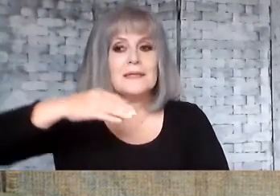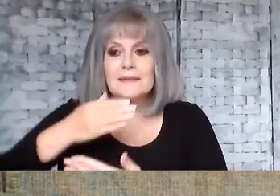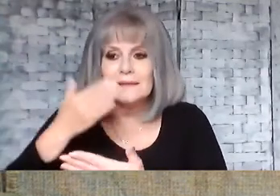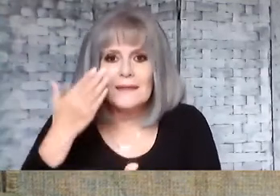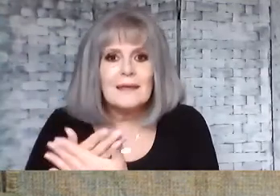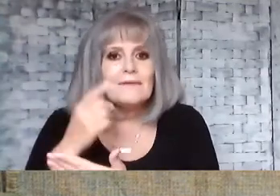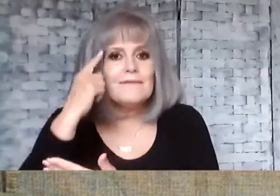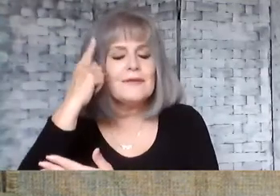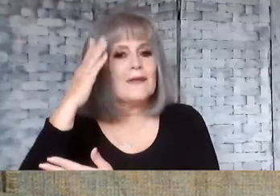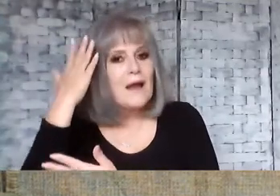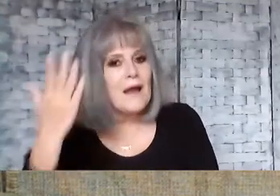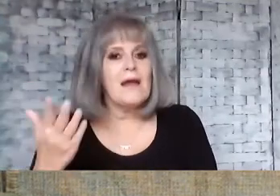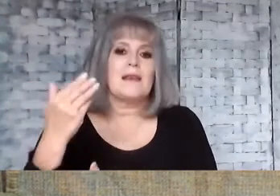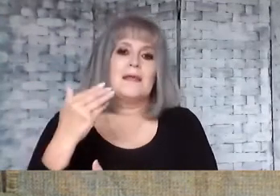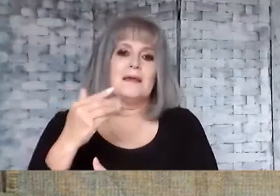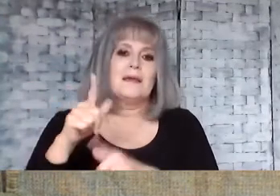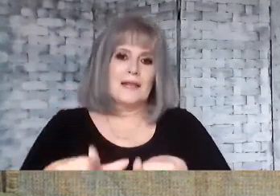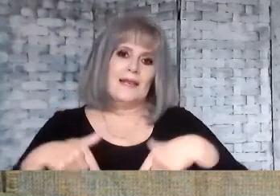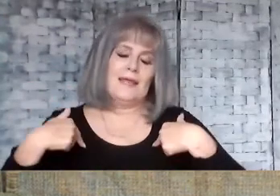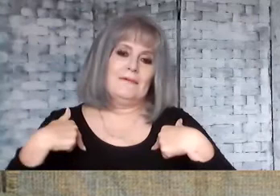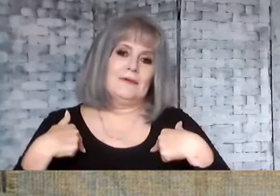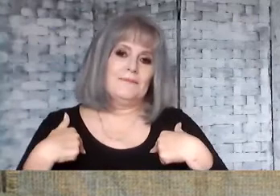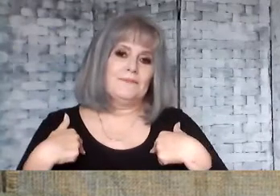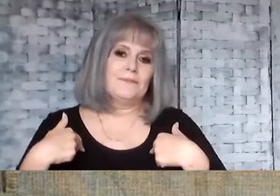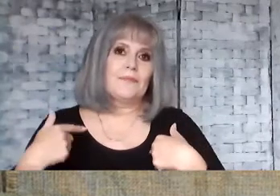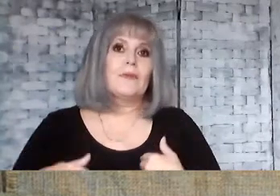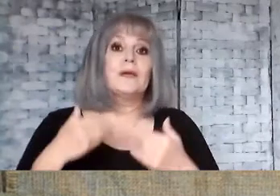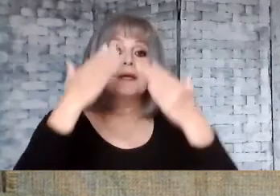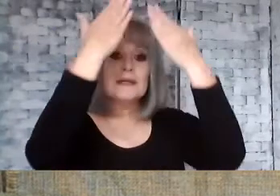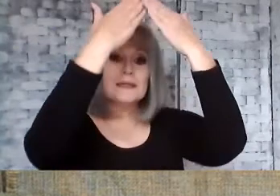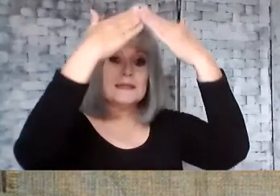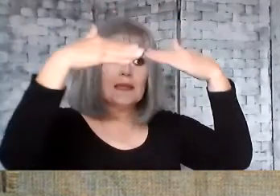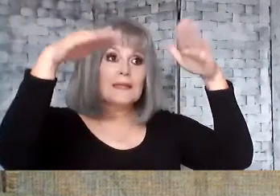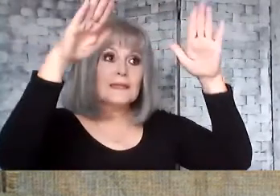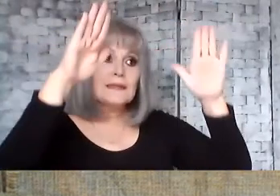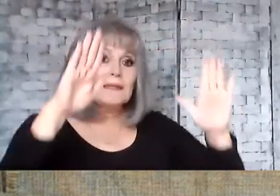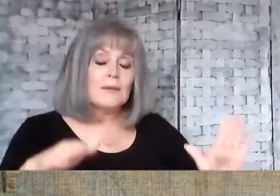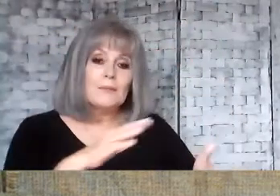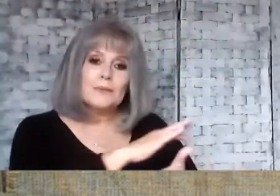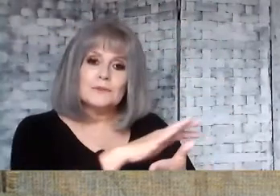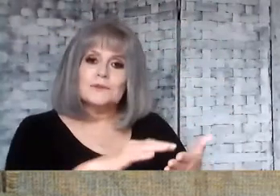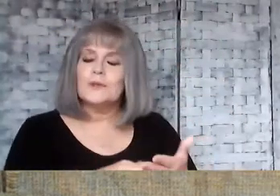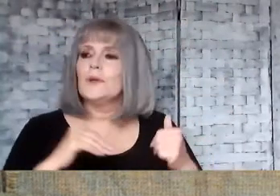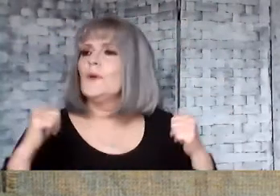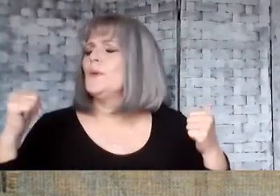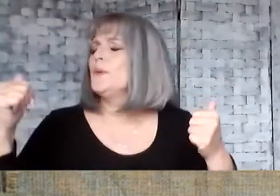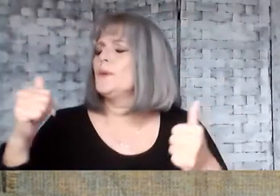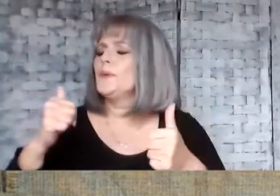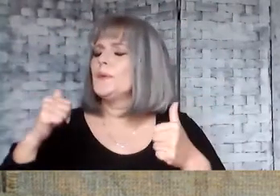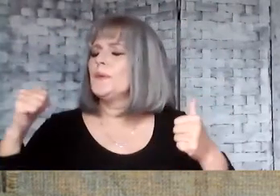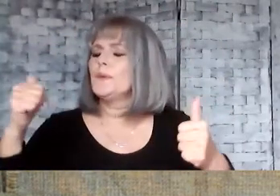gaan wees. Die story van die tempel, geweldige heiligheid, groot